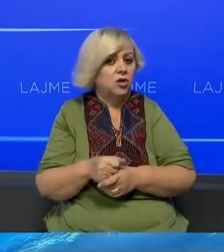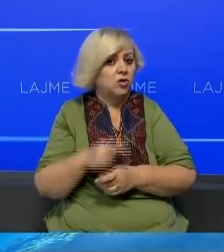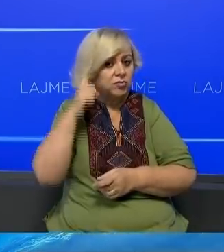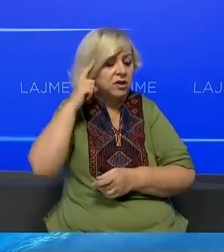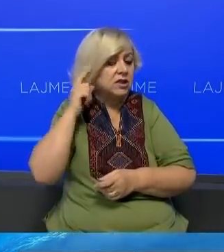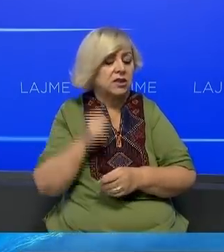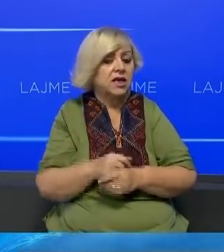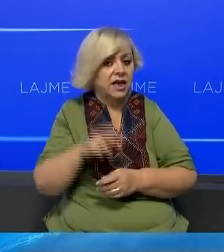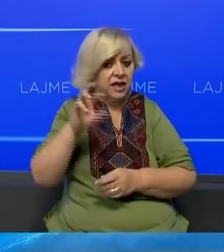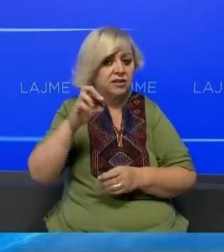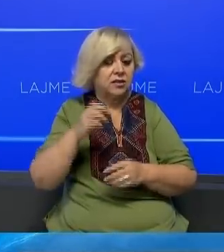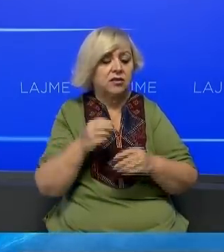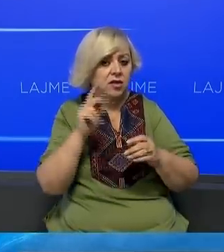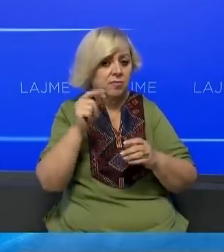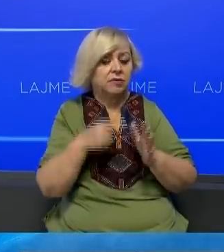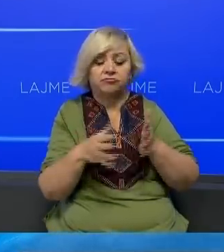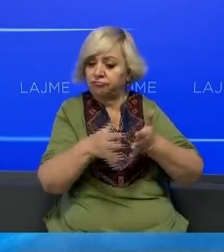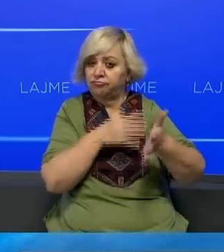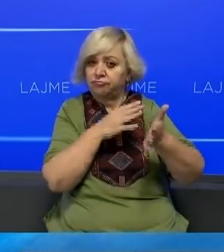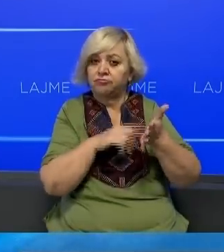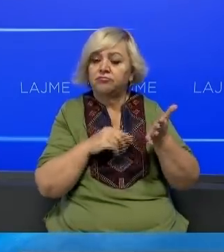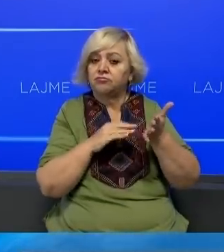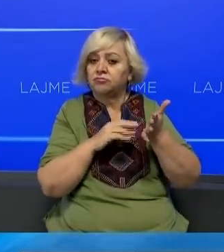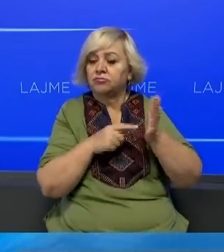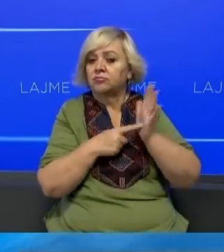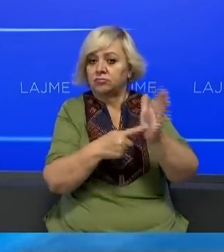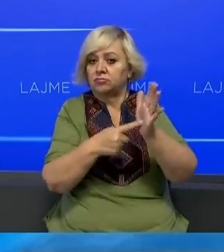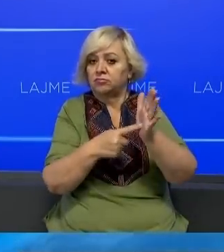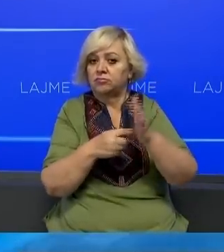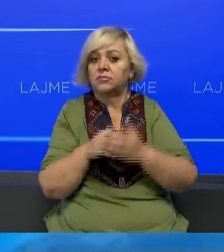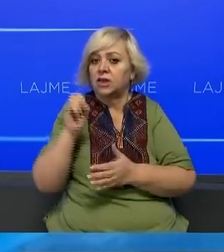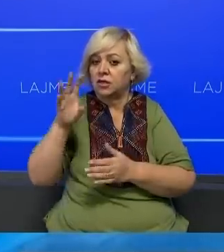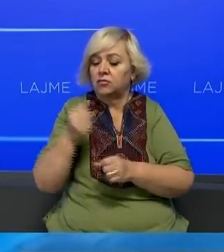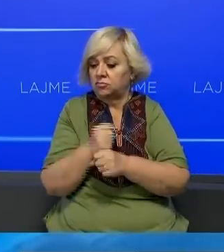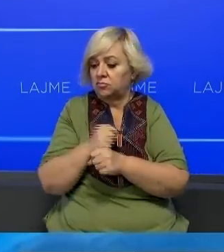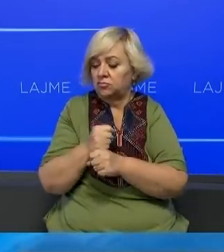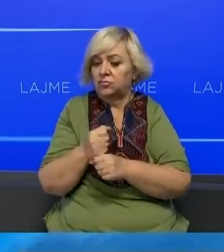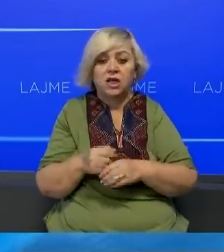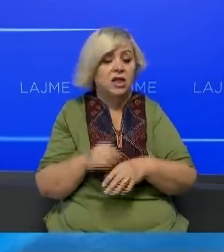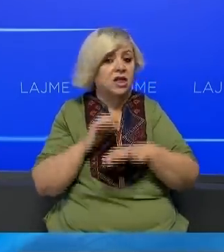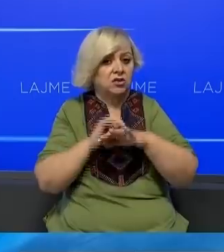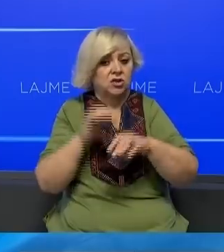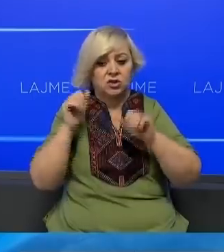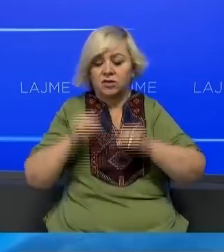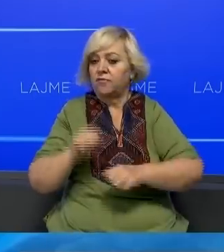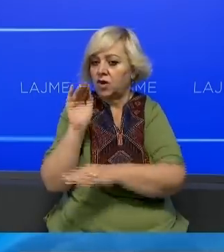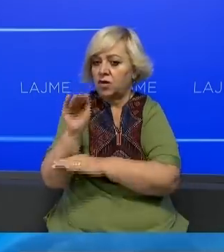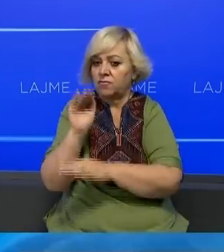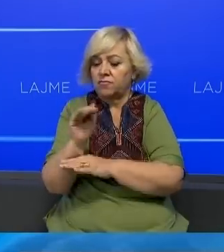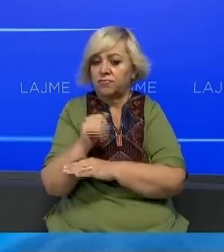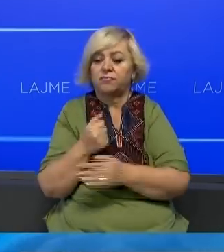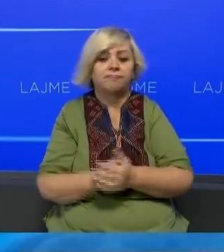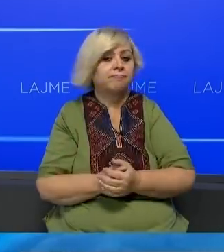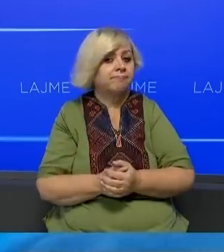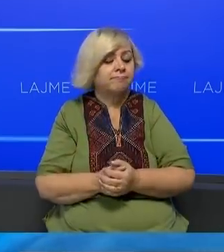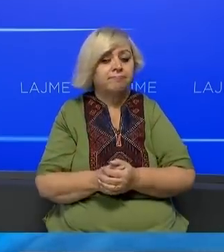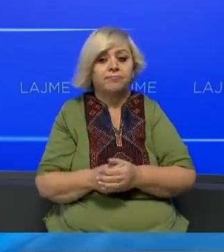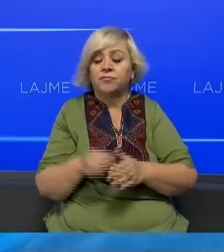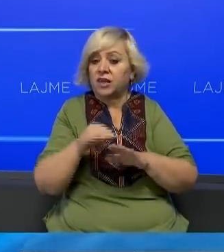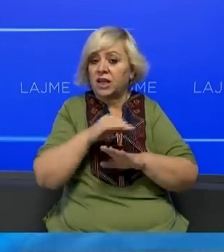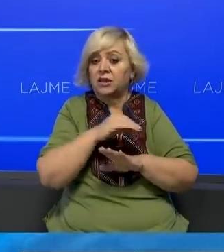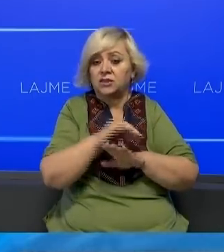ka prezantuar planin e masave pas shpalljes së krizës së energjisë. Kreu i qeverisë shqiptare njoftoi për një paketë masash që sipas